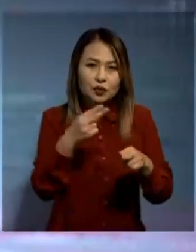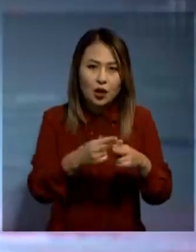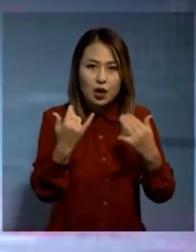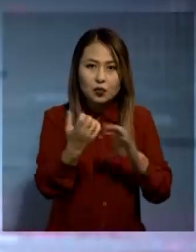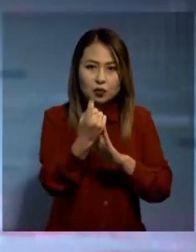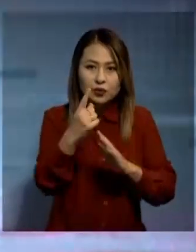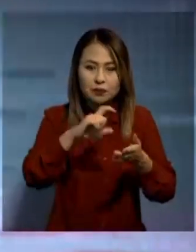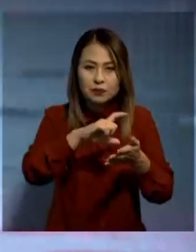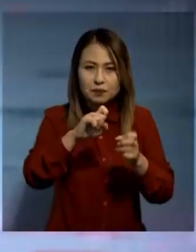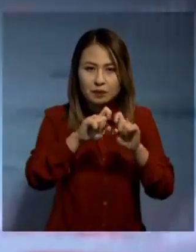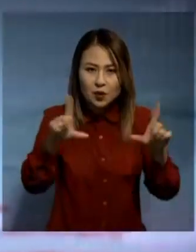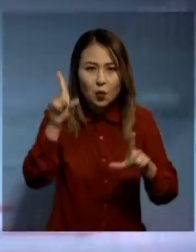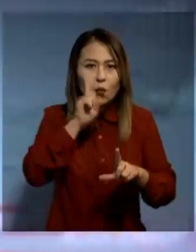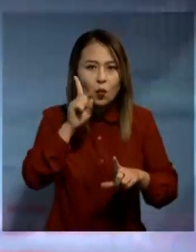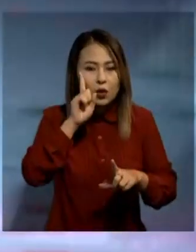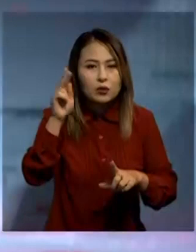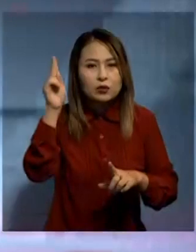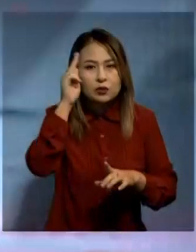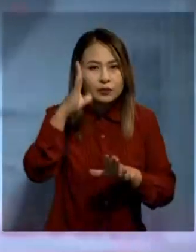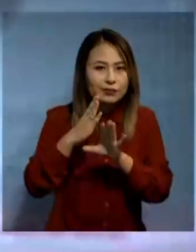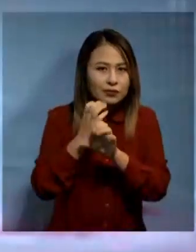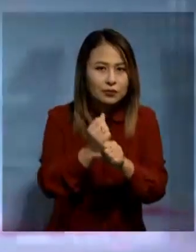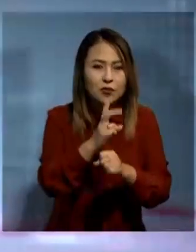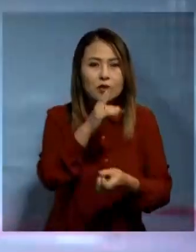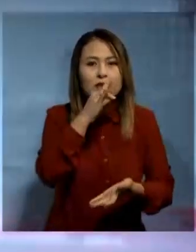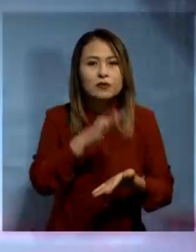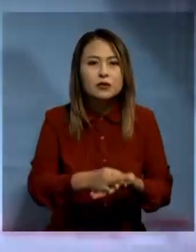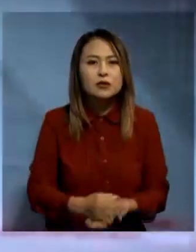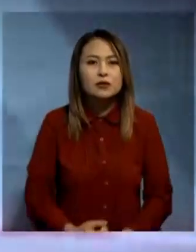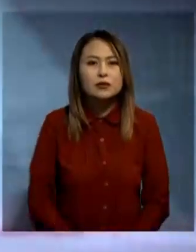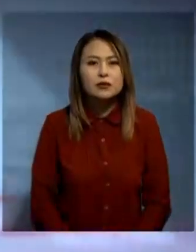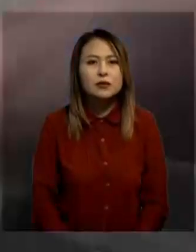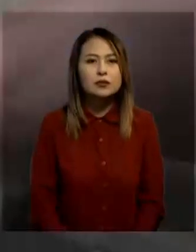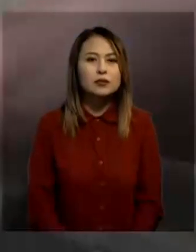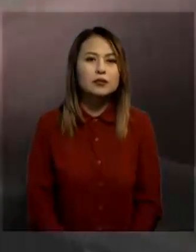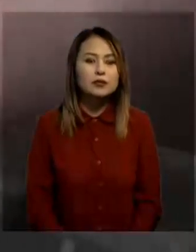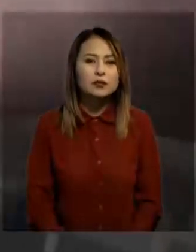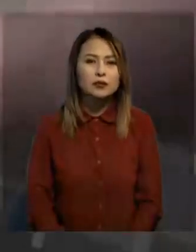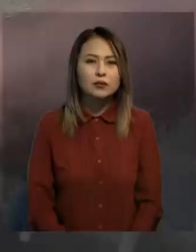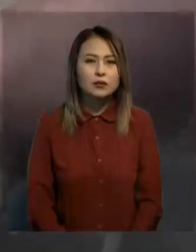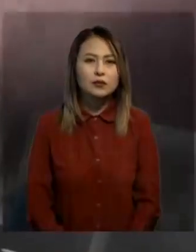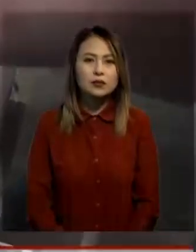Қазір 11 мектепте сабақ уақыты қысқартылды. Бұған жауаптылар не дейді?